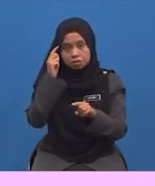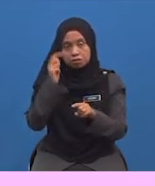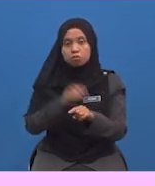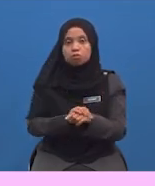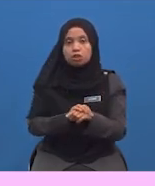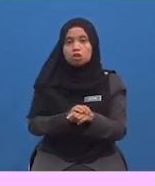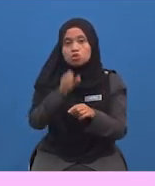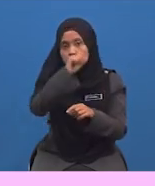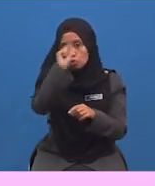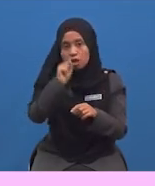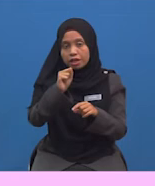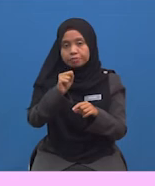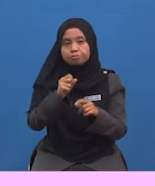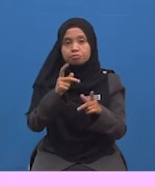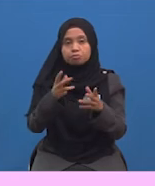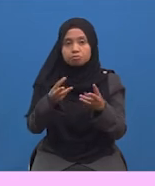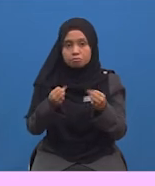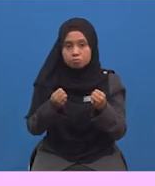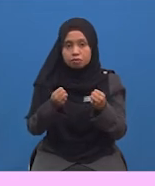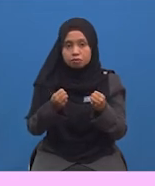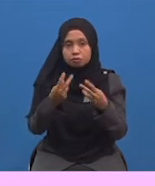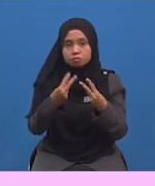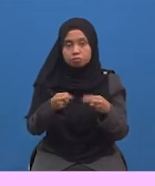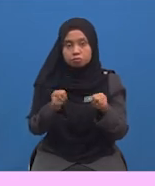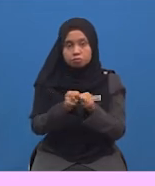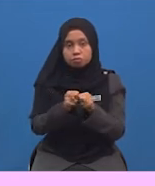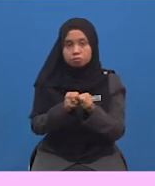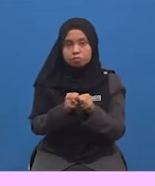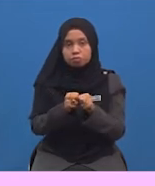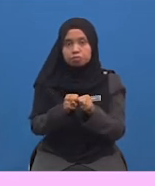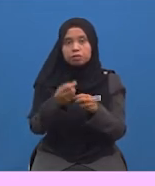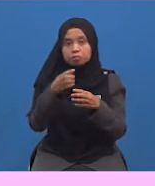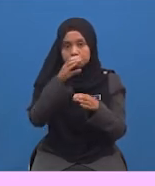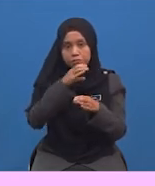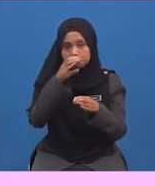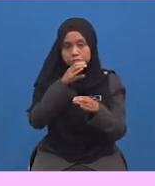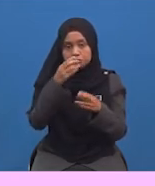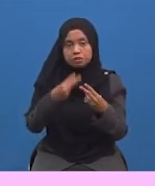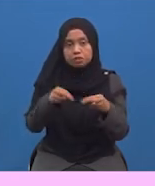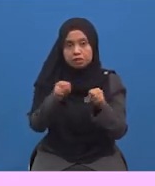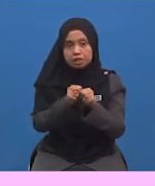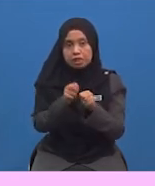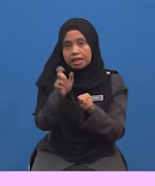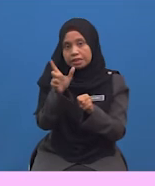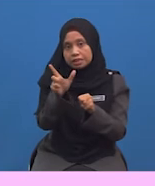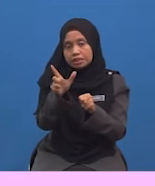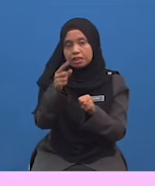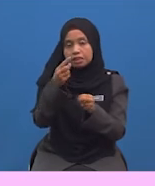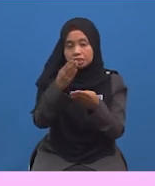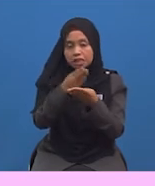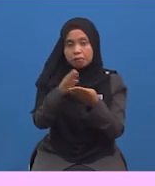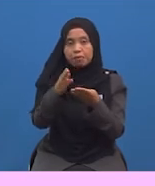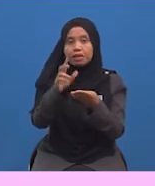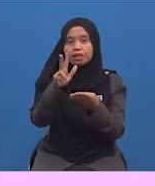sekiranya soalan menyatakan nilai diameter, maka anda perlu mencari nilai jejari dengan membagi dua